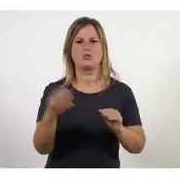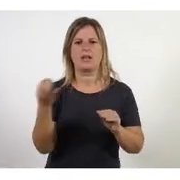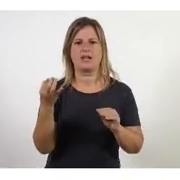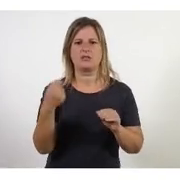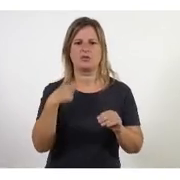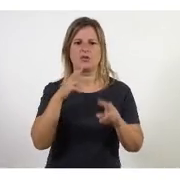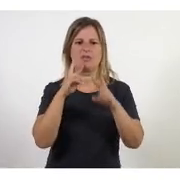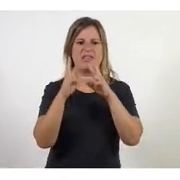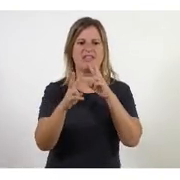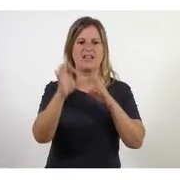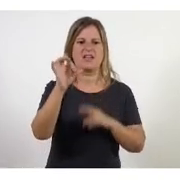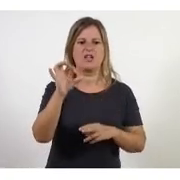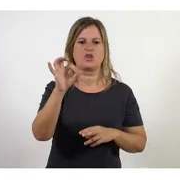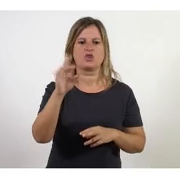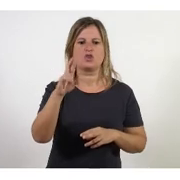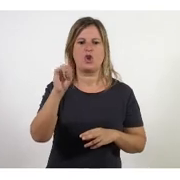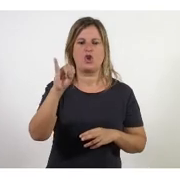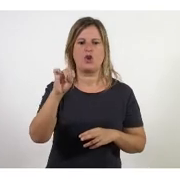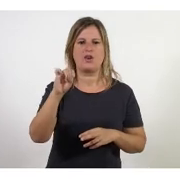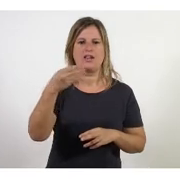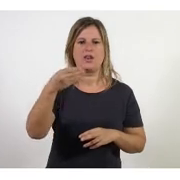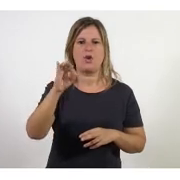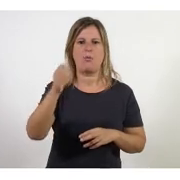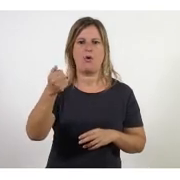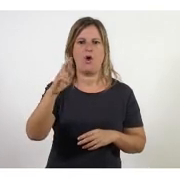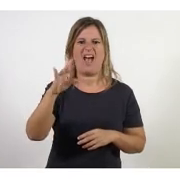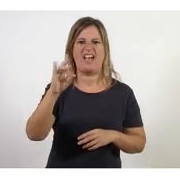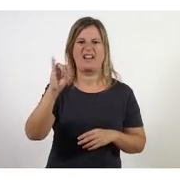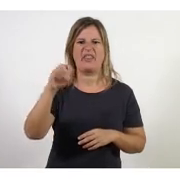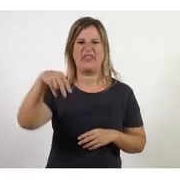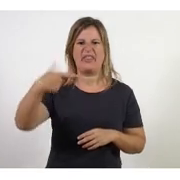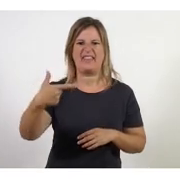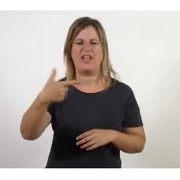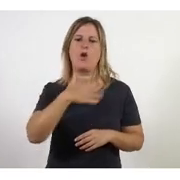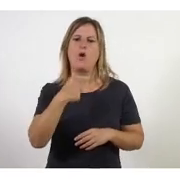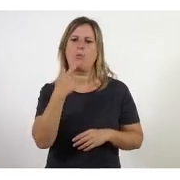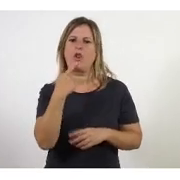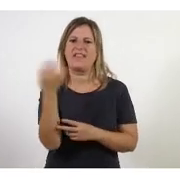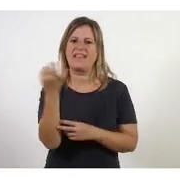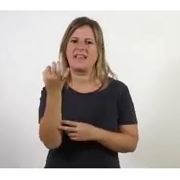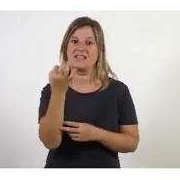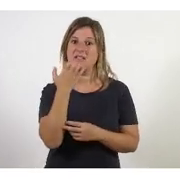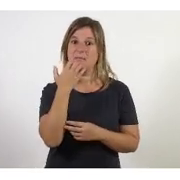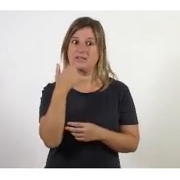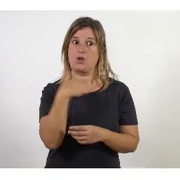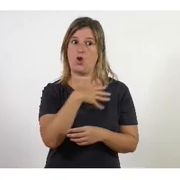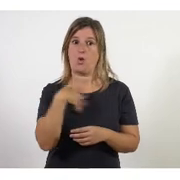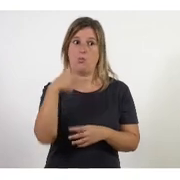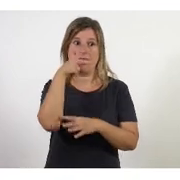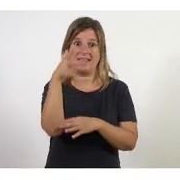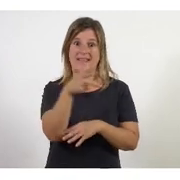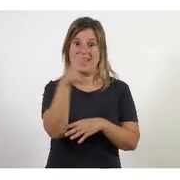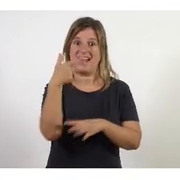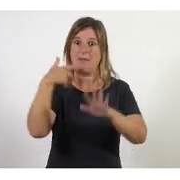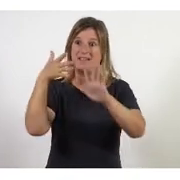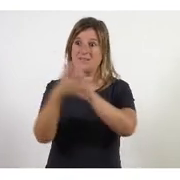poso storyboarding. Què vol dir storyboarding? Doncs que si jo vull gravar una cosa, no? Vull explicar-la,